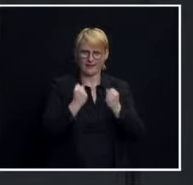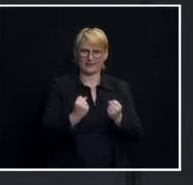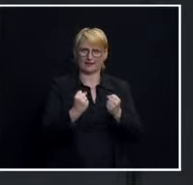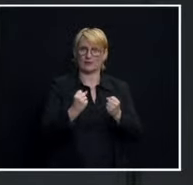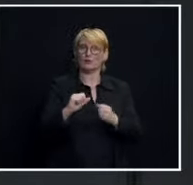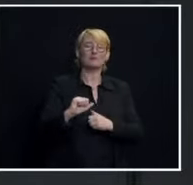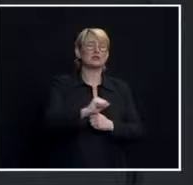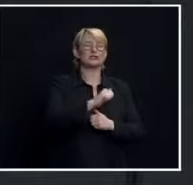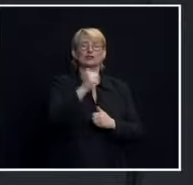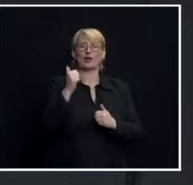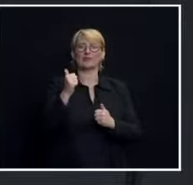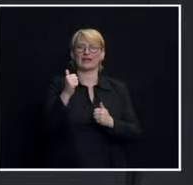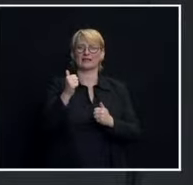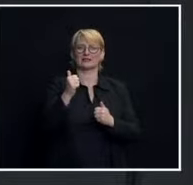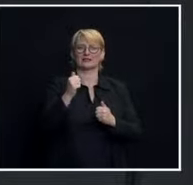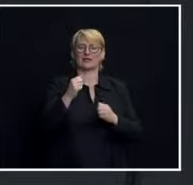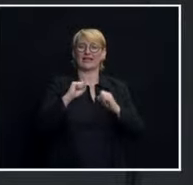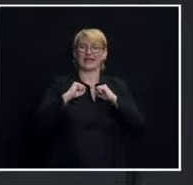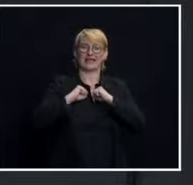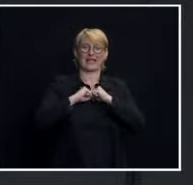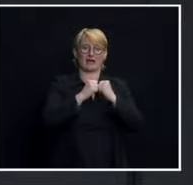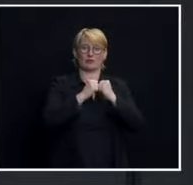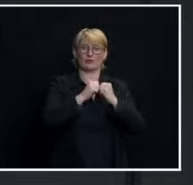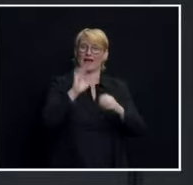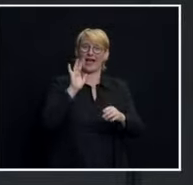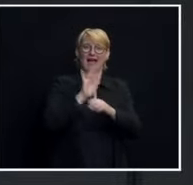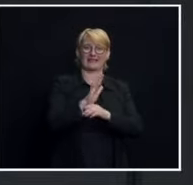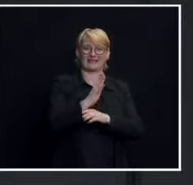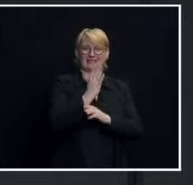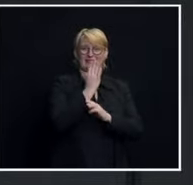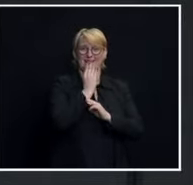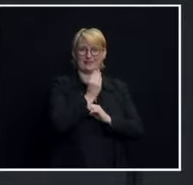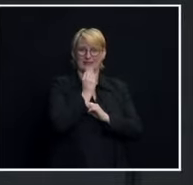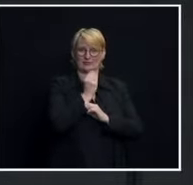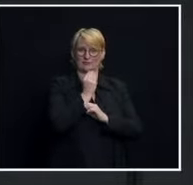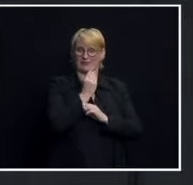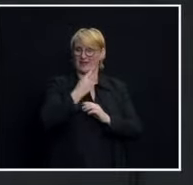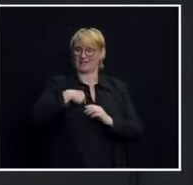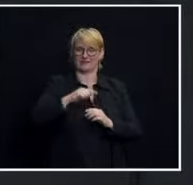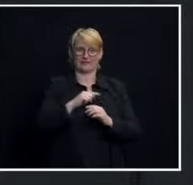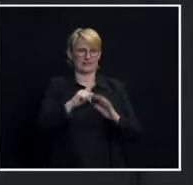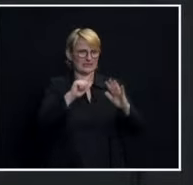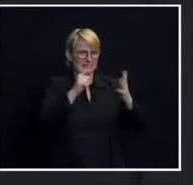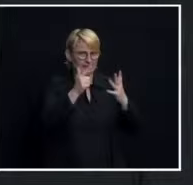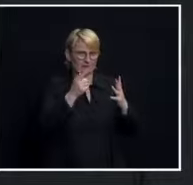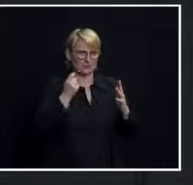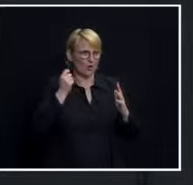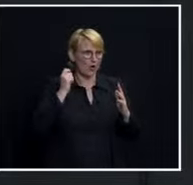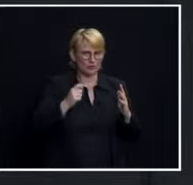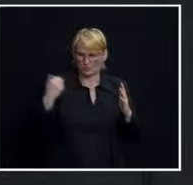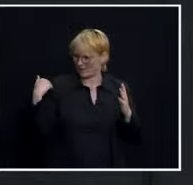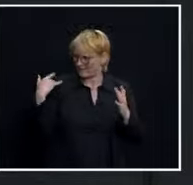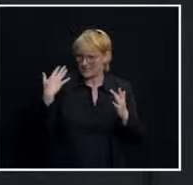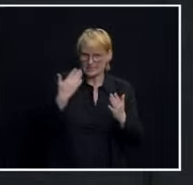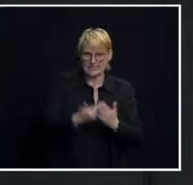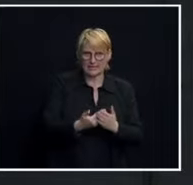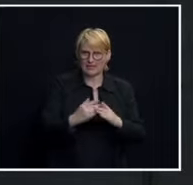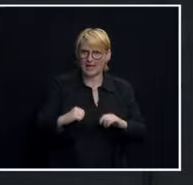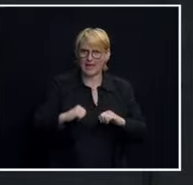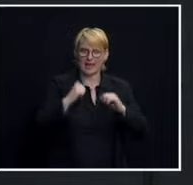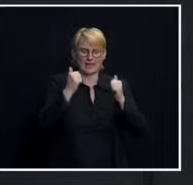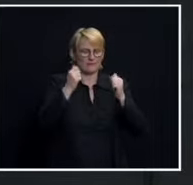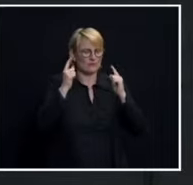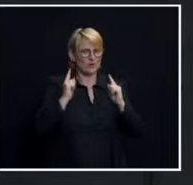besonders eben für den Kampf gegen Antisemitismus, was wir seit dem 7. Oktober eben erleben